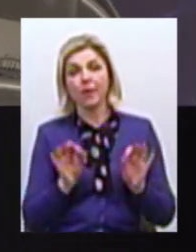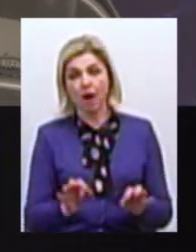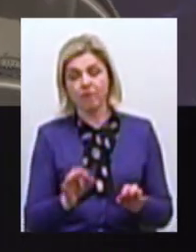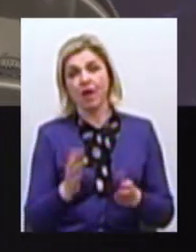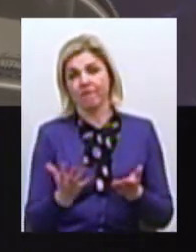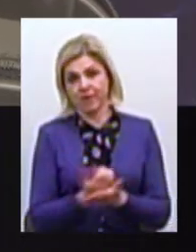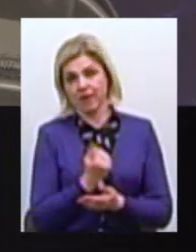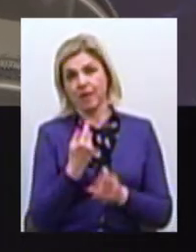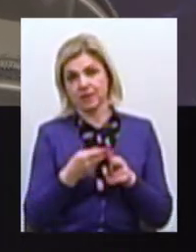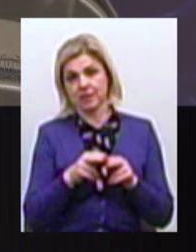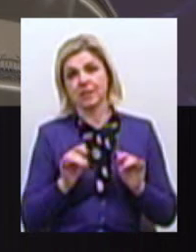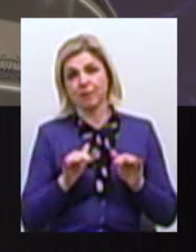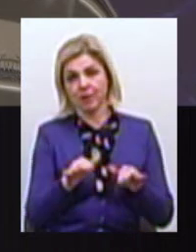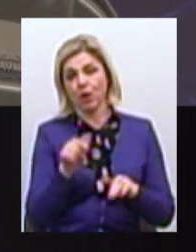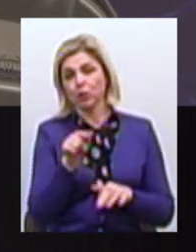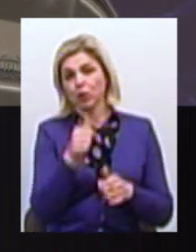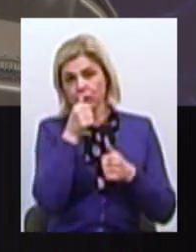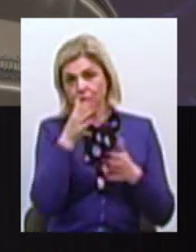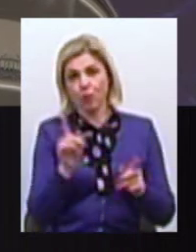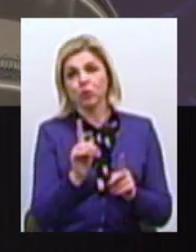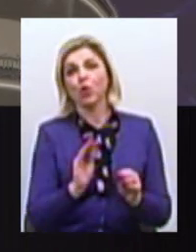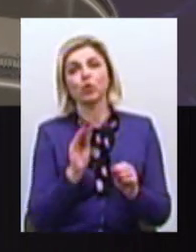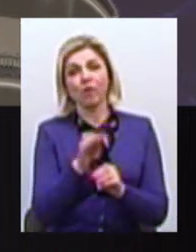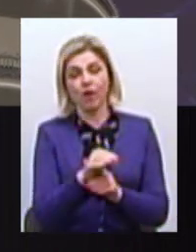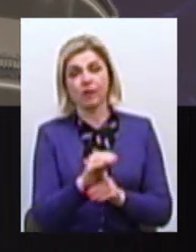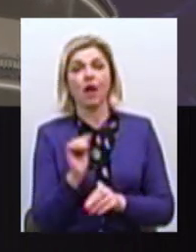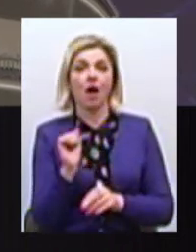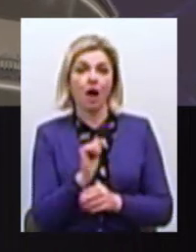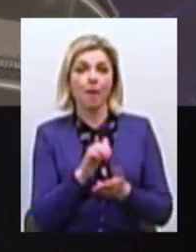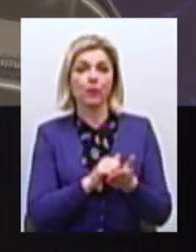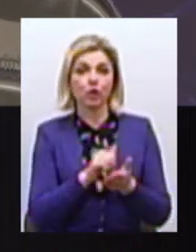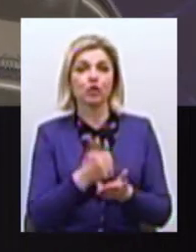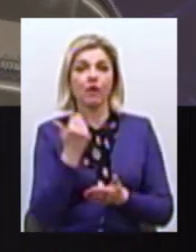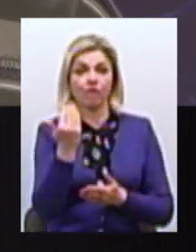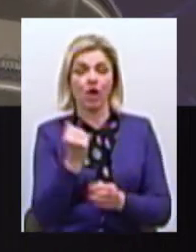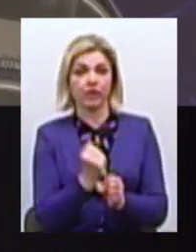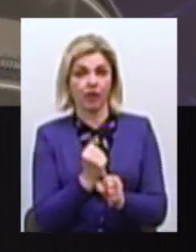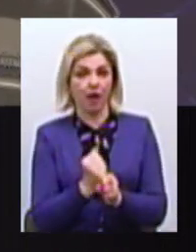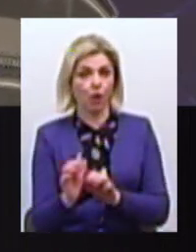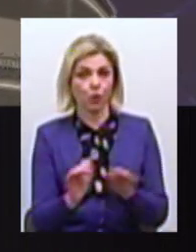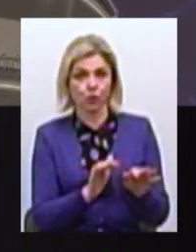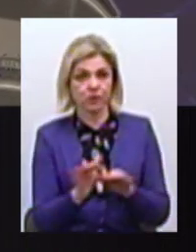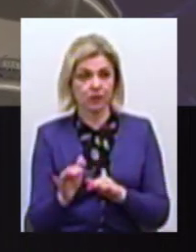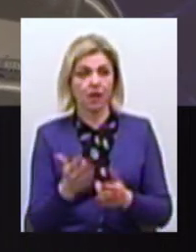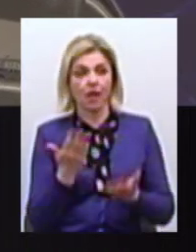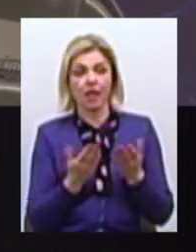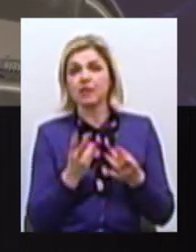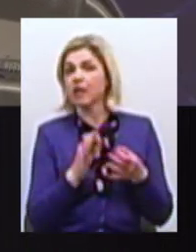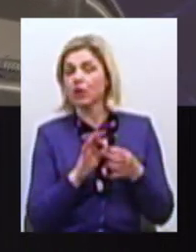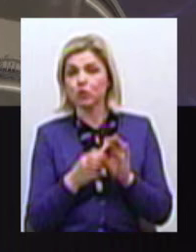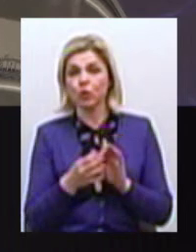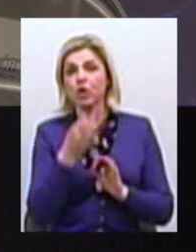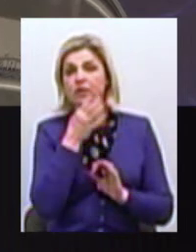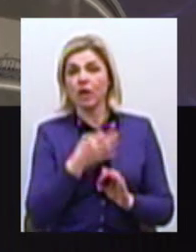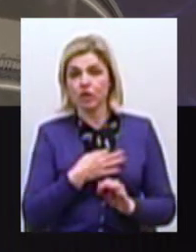тому думаю, що тут не можна вже додавати ще що. А з приводу вашої діяльності, якщо не складно, підкажіть. Тобто я,